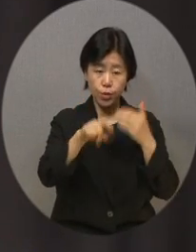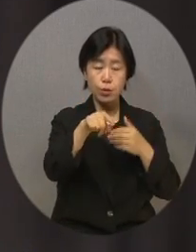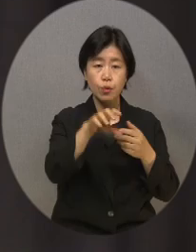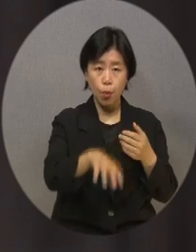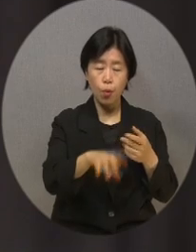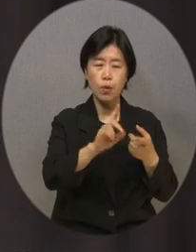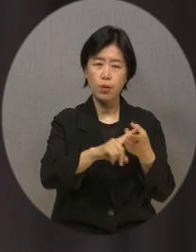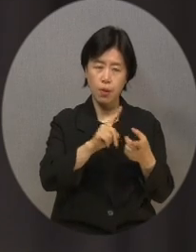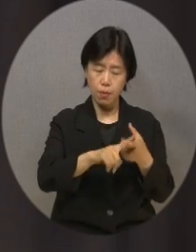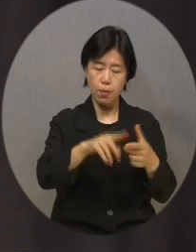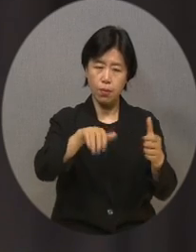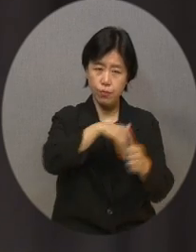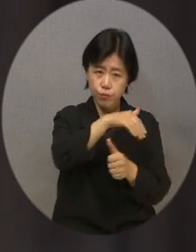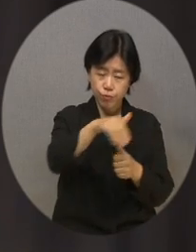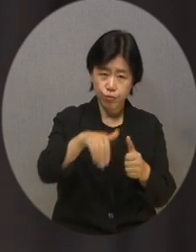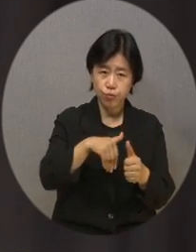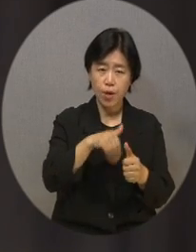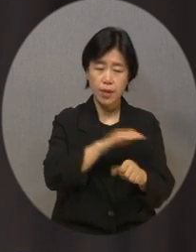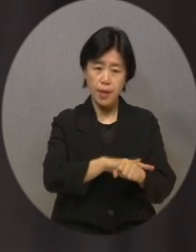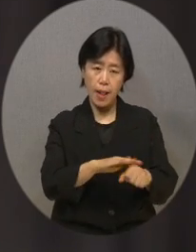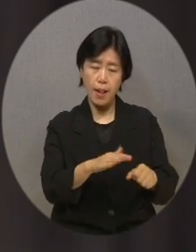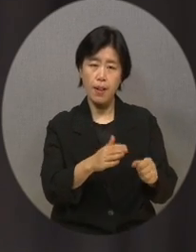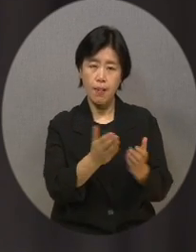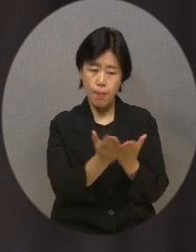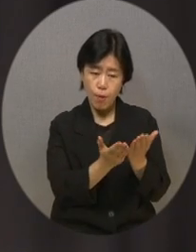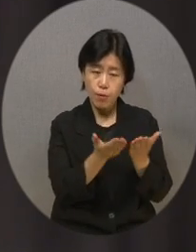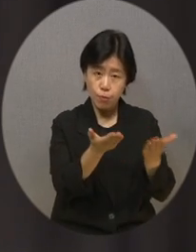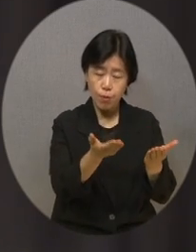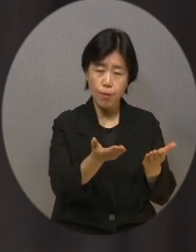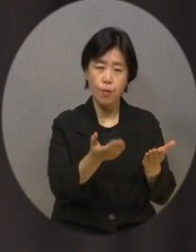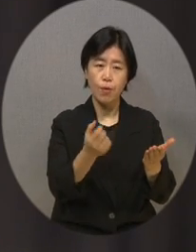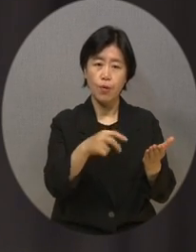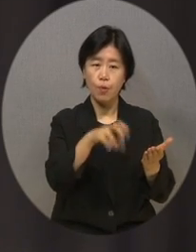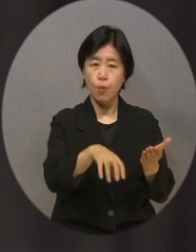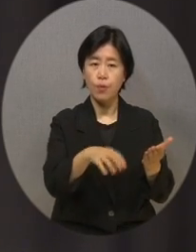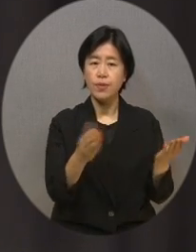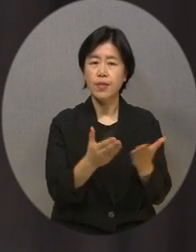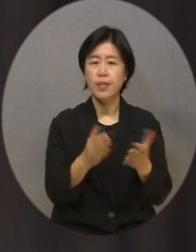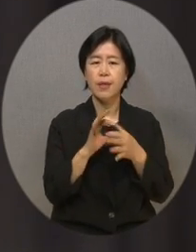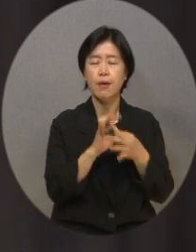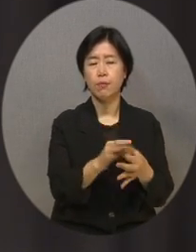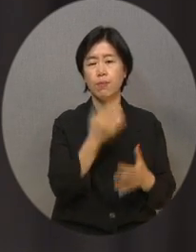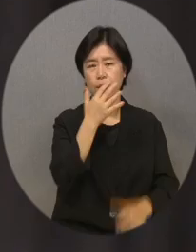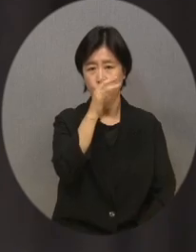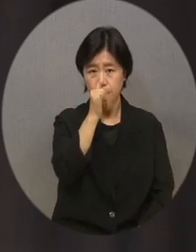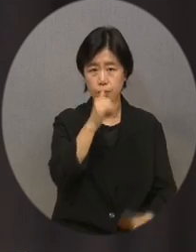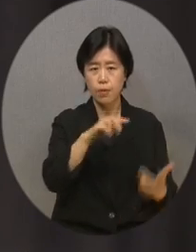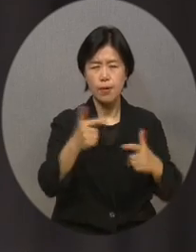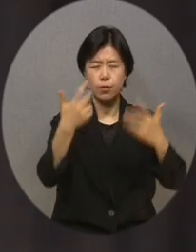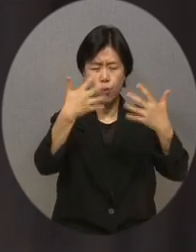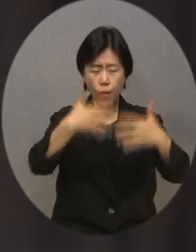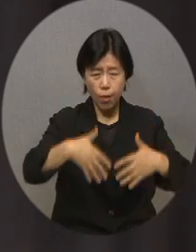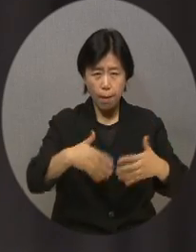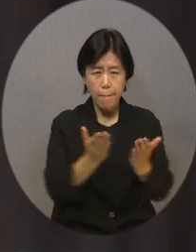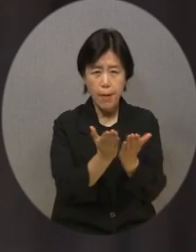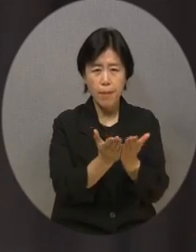이 근무할 수 있는 그런 의사들이 지역에서 근무할 수 있는 그런 조건들 이제 그런 것들이 좀 충족돼야 된다. 저는